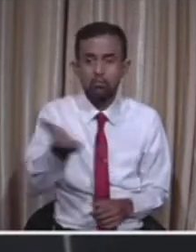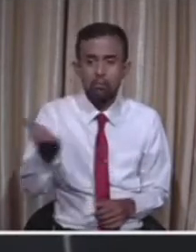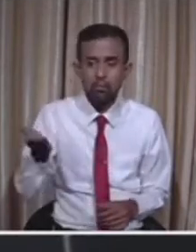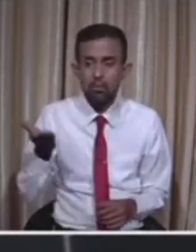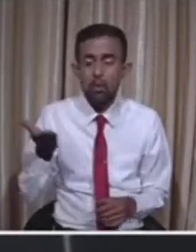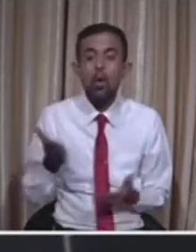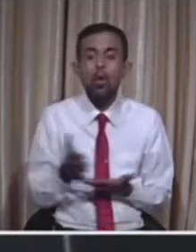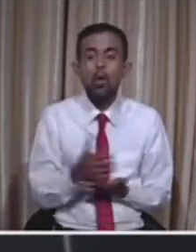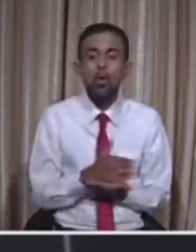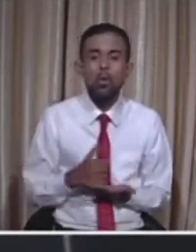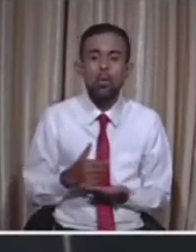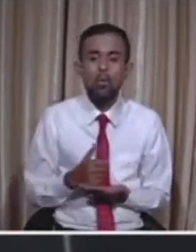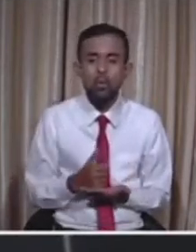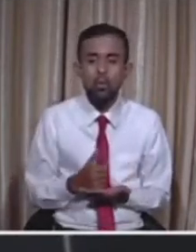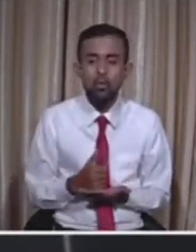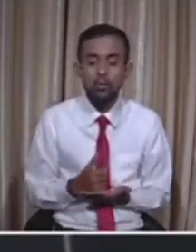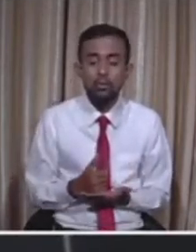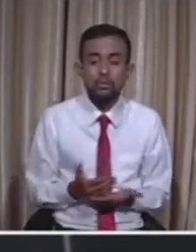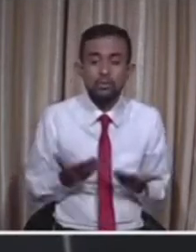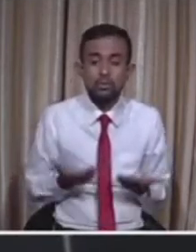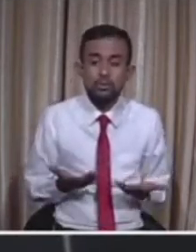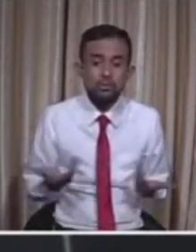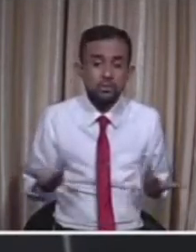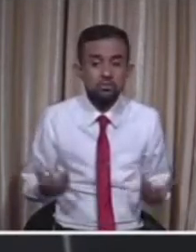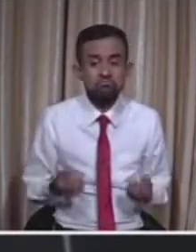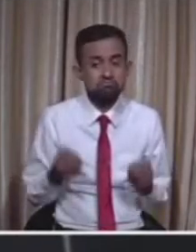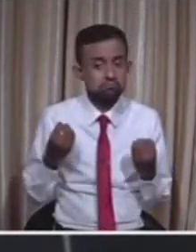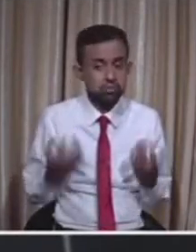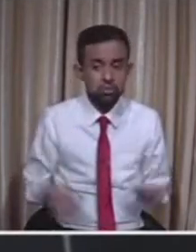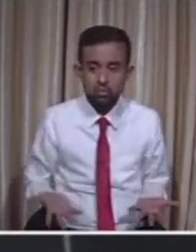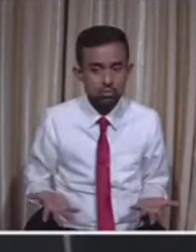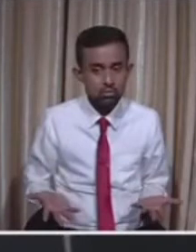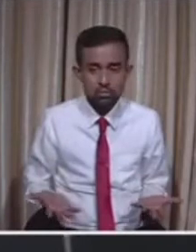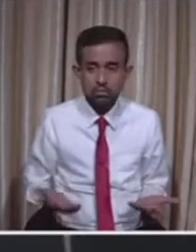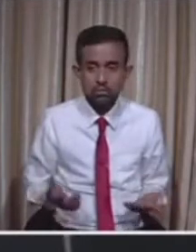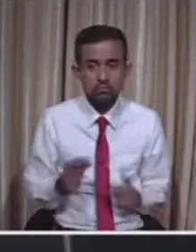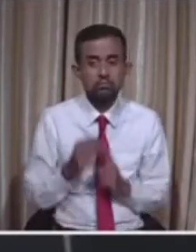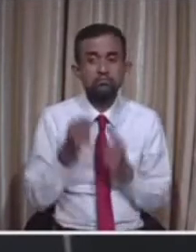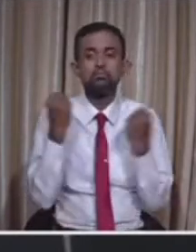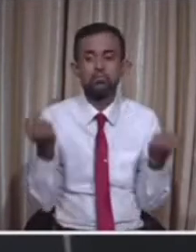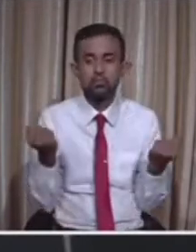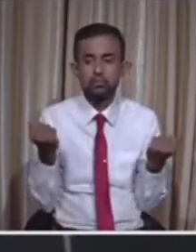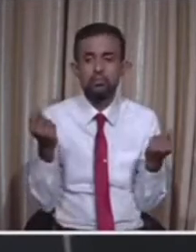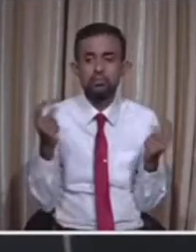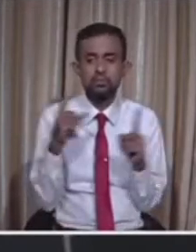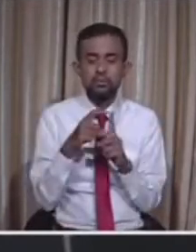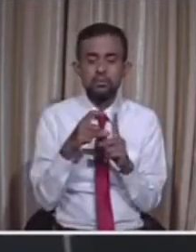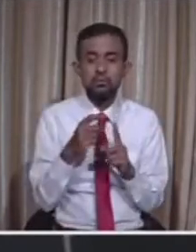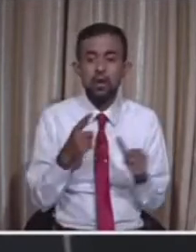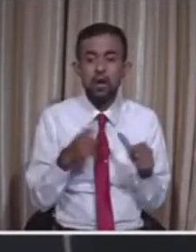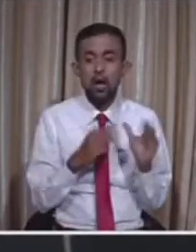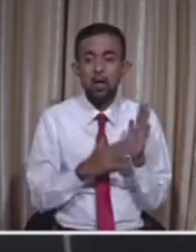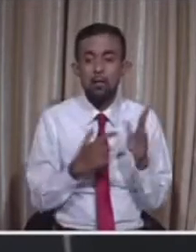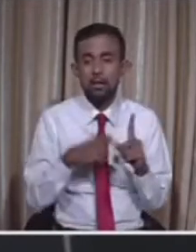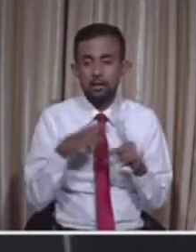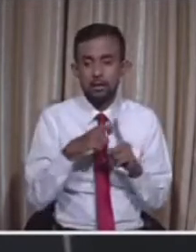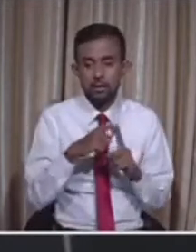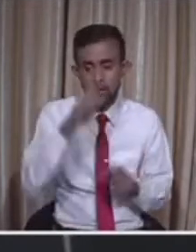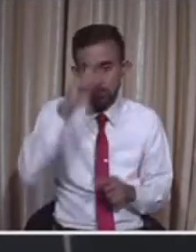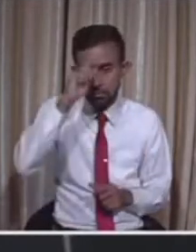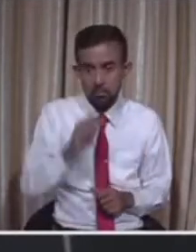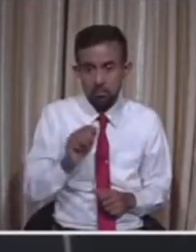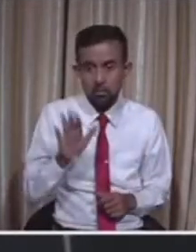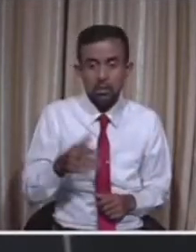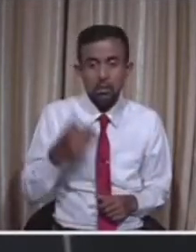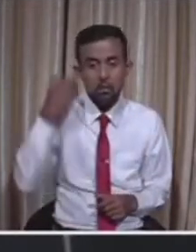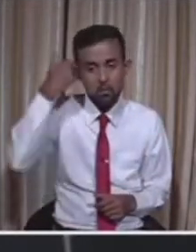හැම කෙනෙකුටම දැර්ය නොහැකි අලාභයක් පොළොන්නරුව දිස්ත්‍රික්කයේ අපේ අමරකීර්ති අතුකෝරාල මැතිතුමාගේ